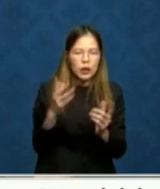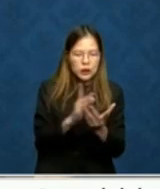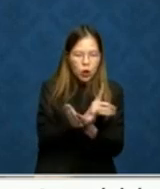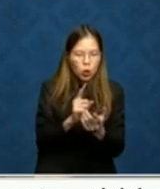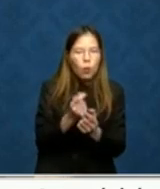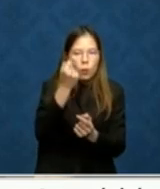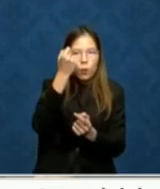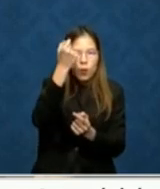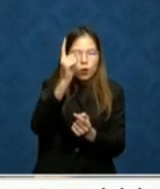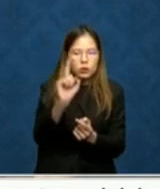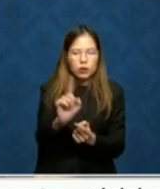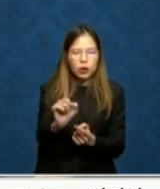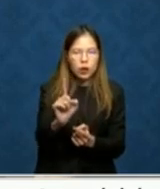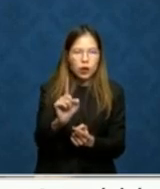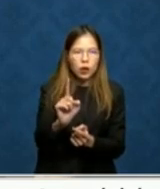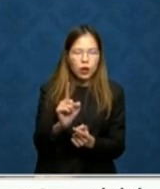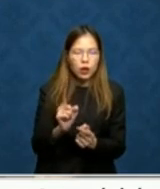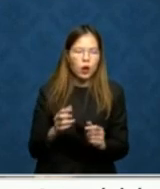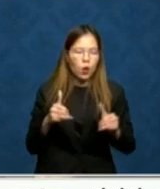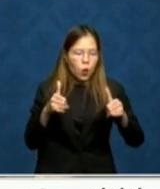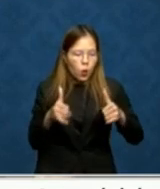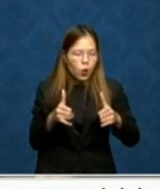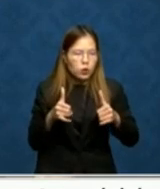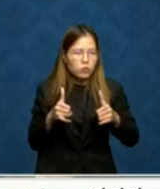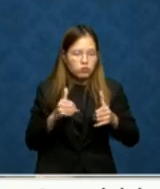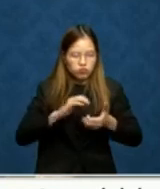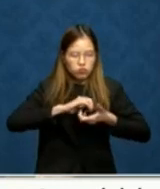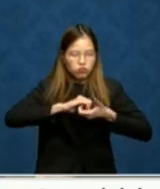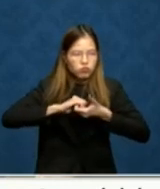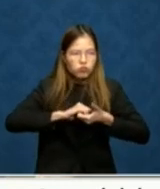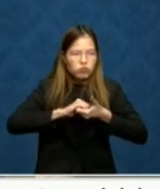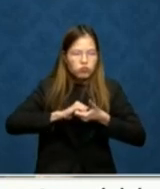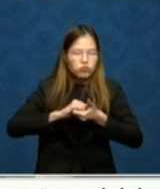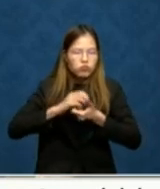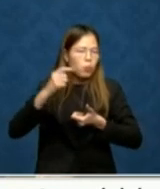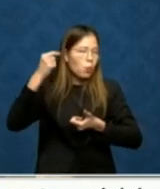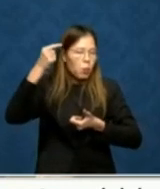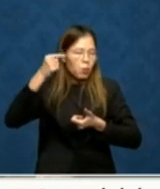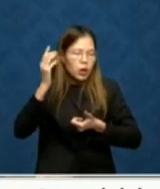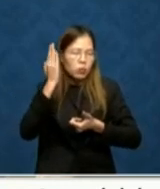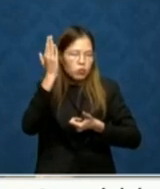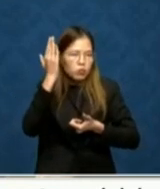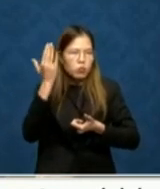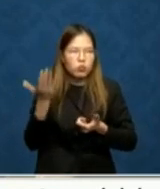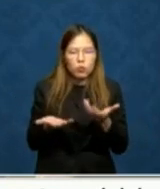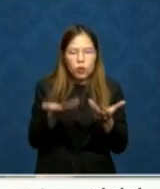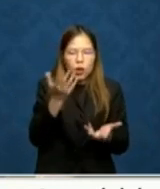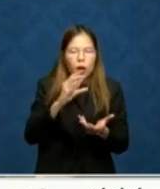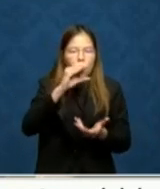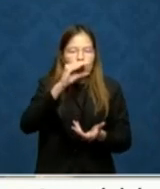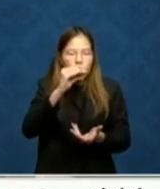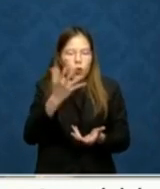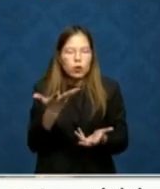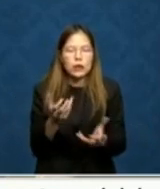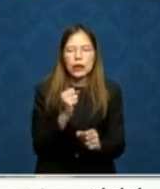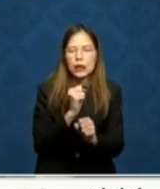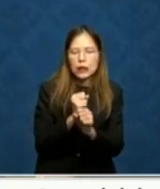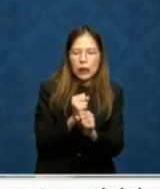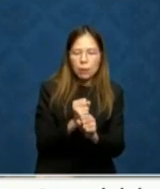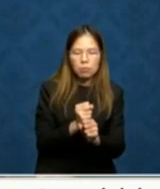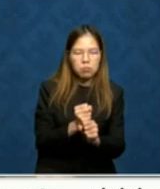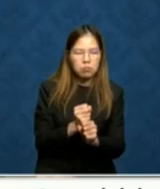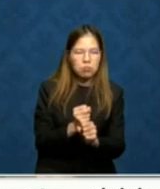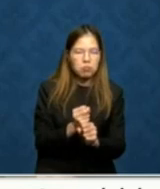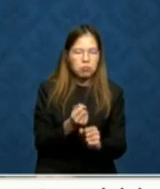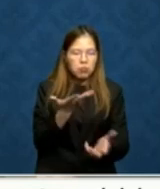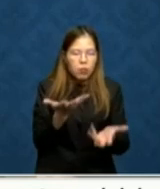ากขึ้นว่าคน2คนจะมีความสัมพันธ์ที่เกี่ยวกับเพศได้ไม่ว่าจะเป็นการพูดหรือการกระทำก็ตาม